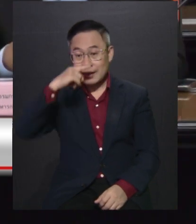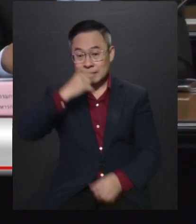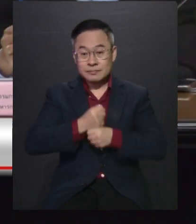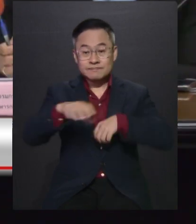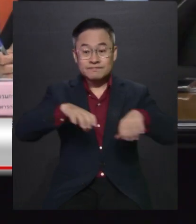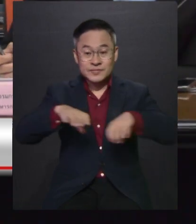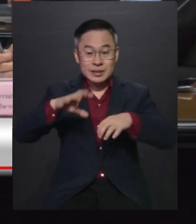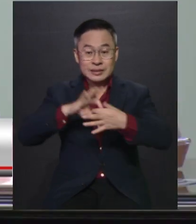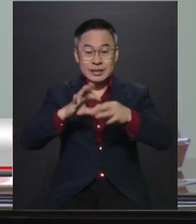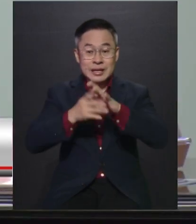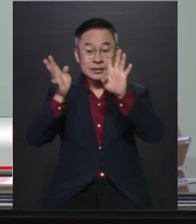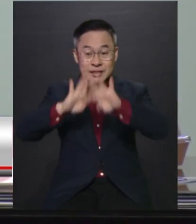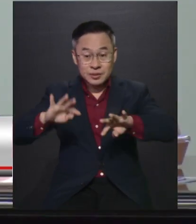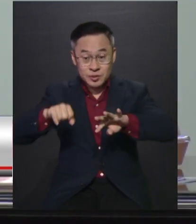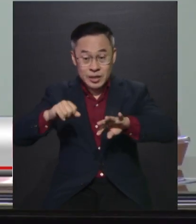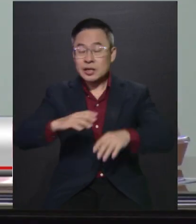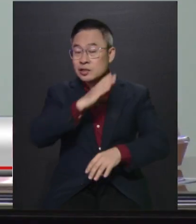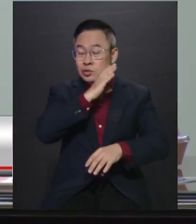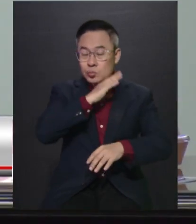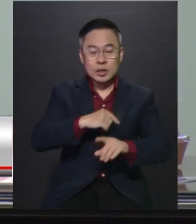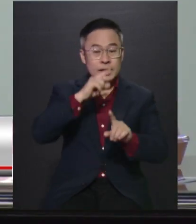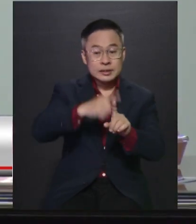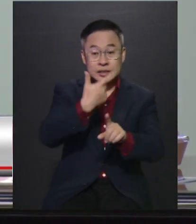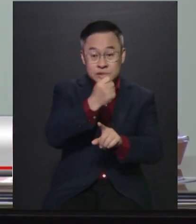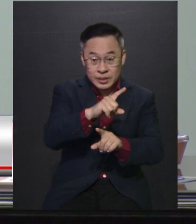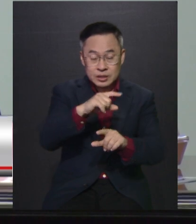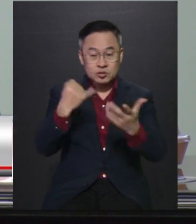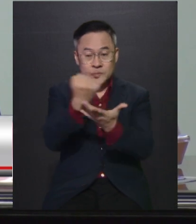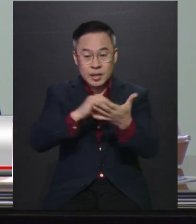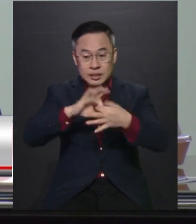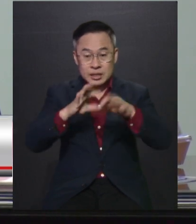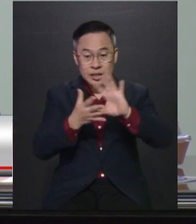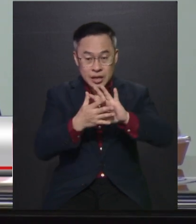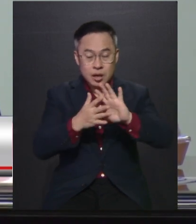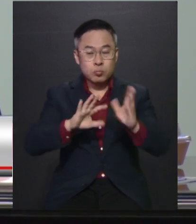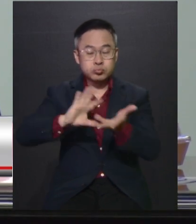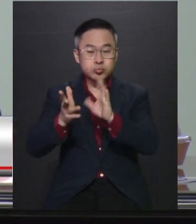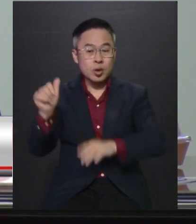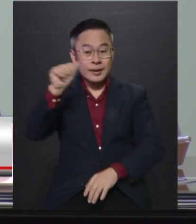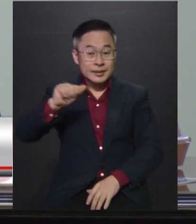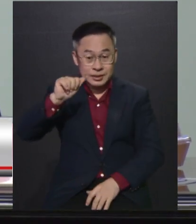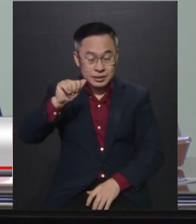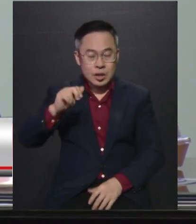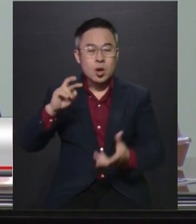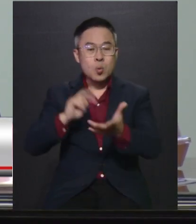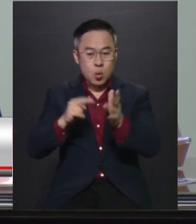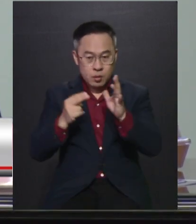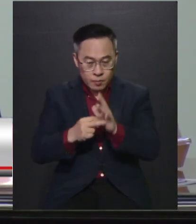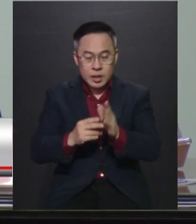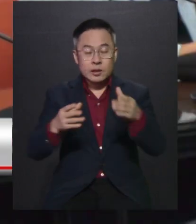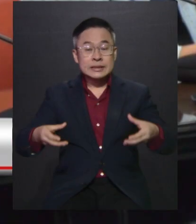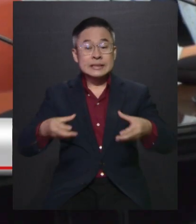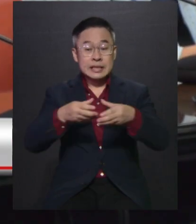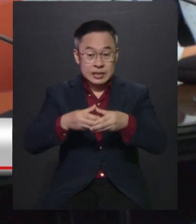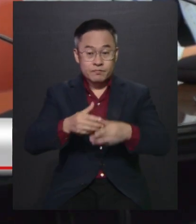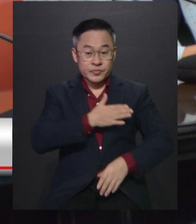การเตรียมความพร้อมควบคู่กันไปหลายชนิดกีฬาเนี่ยได้ประโยชน์เพราะว่าเป็นการเตรียมทีมตั้งแต่เนิ่นๆเลยนะครับแล้วก็มีผลงานที่ดีขึ้นเป็นการเ